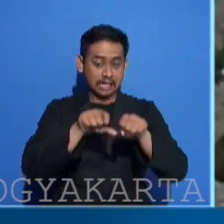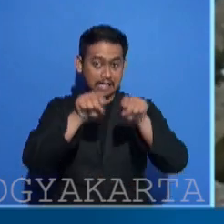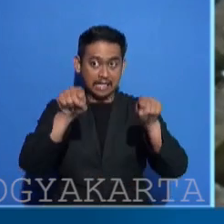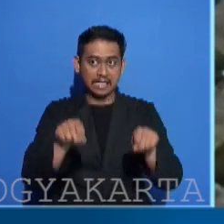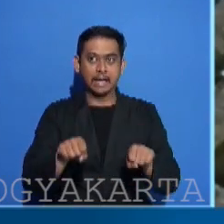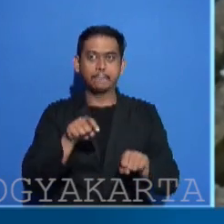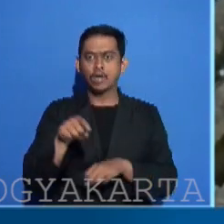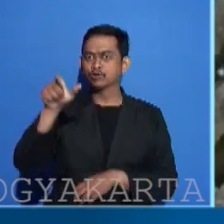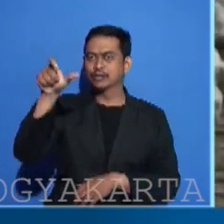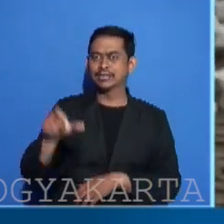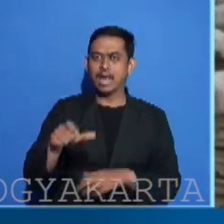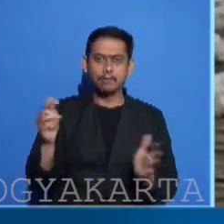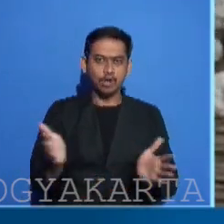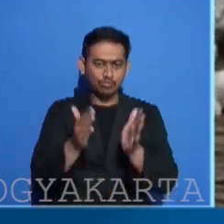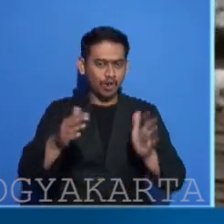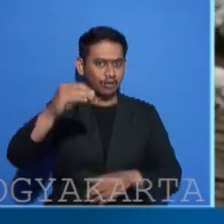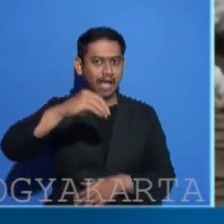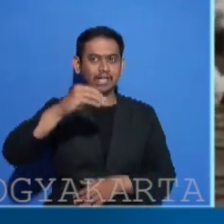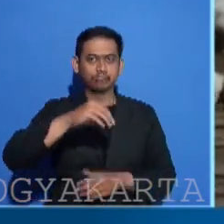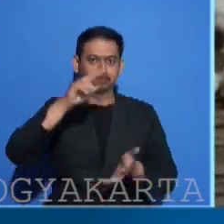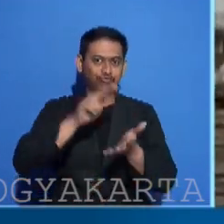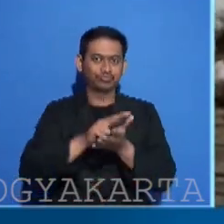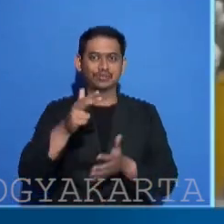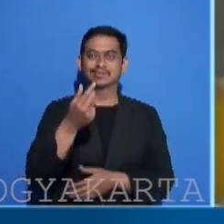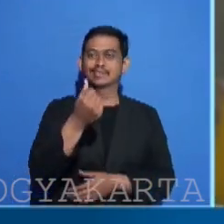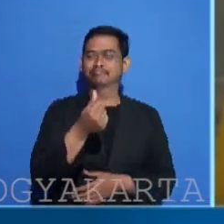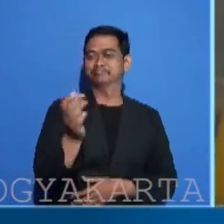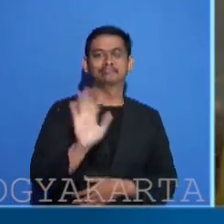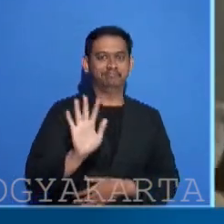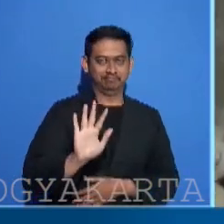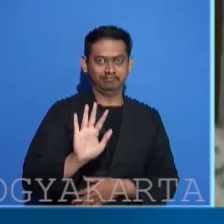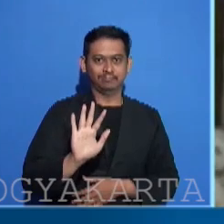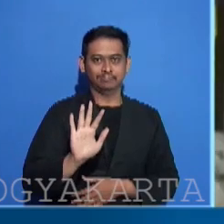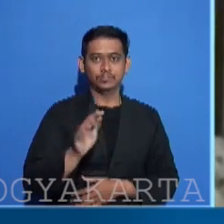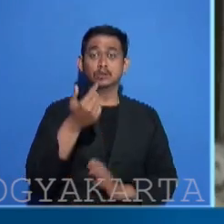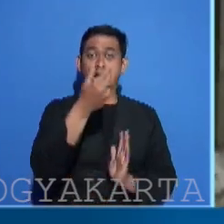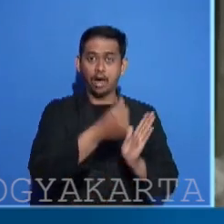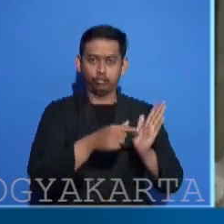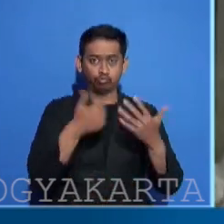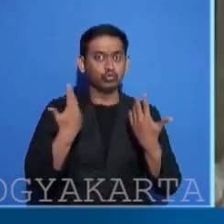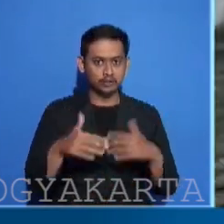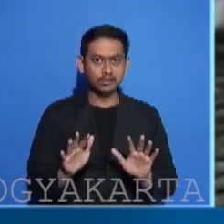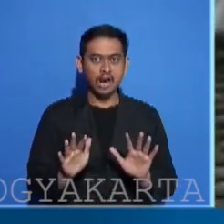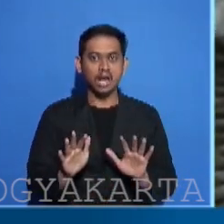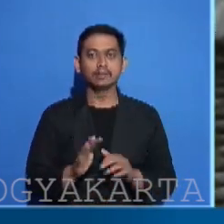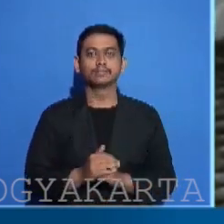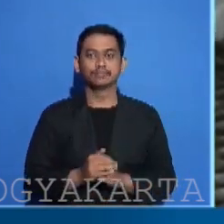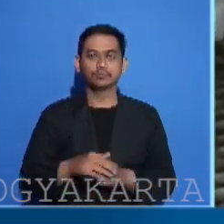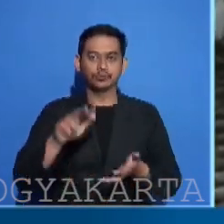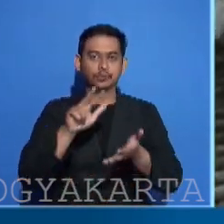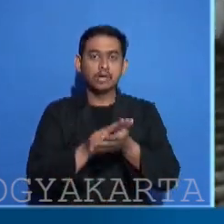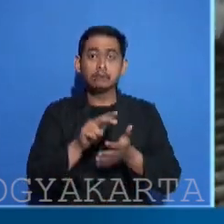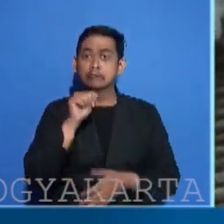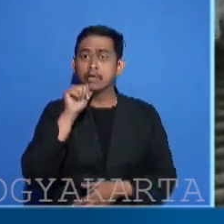memiliki kewenangan dalam menentukan harga jual ternak mereka harga jual ayam akan ditentukan oleh perusahaan inti sesuai